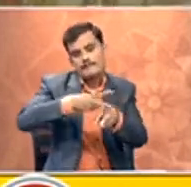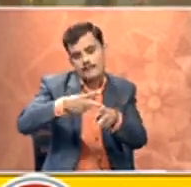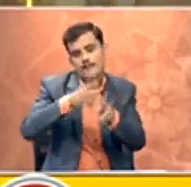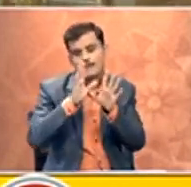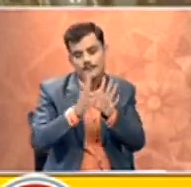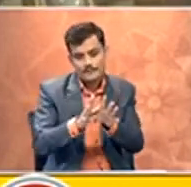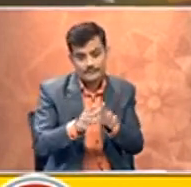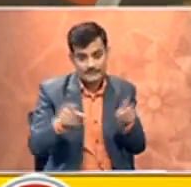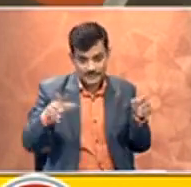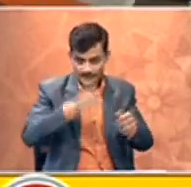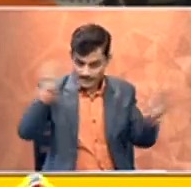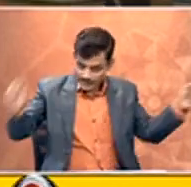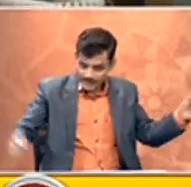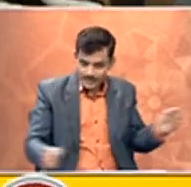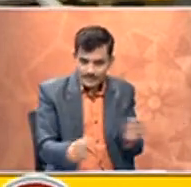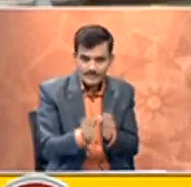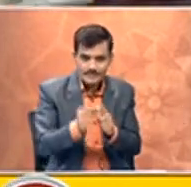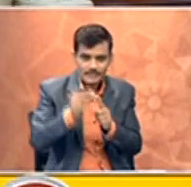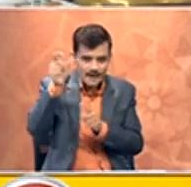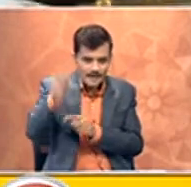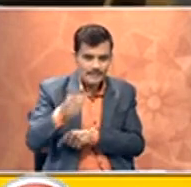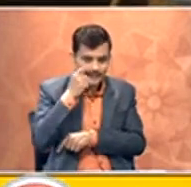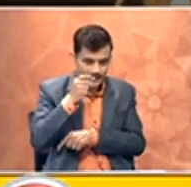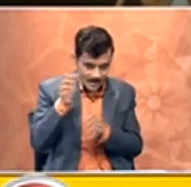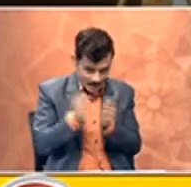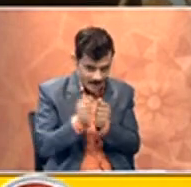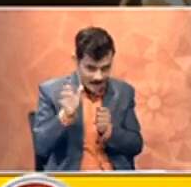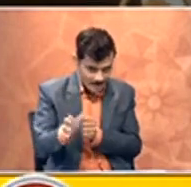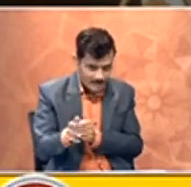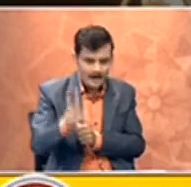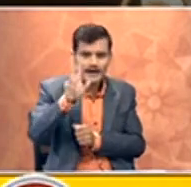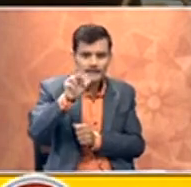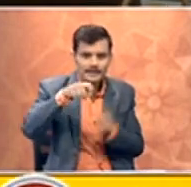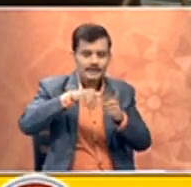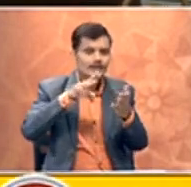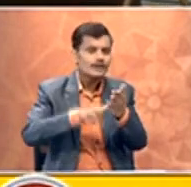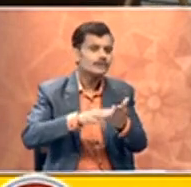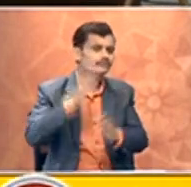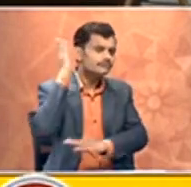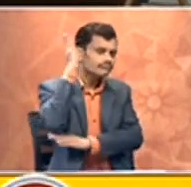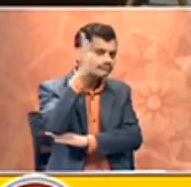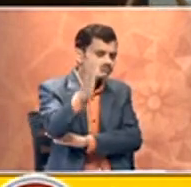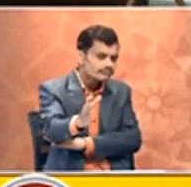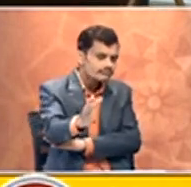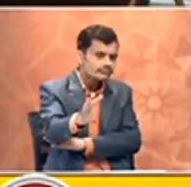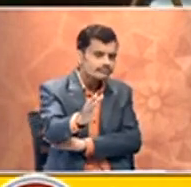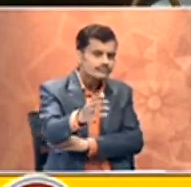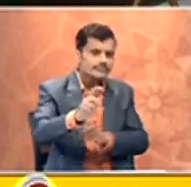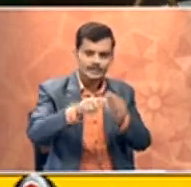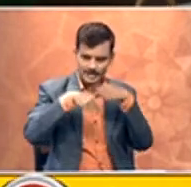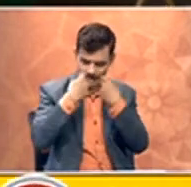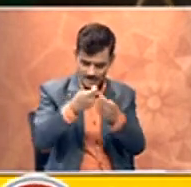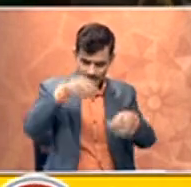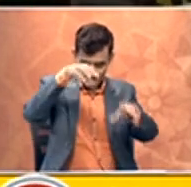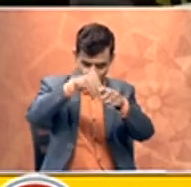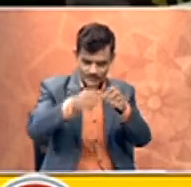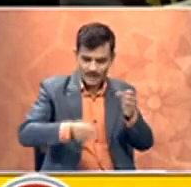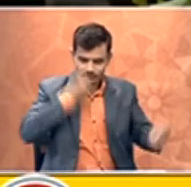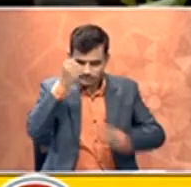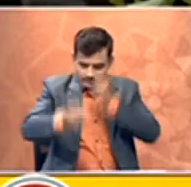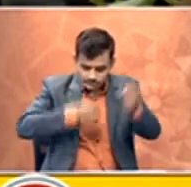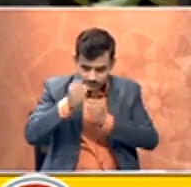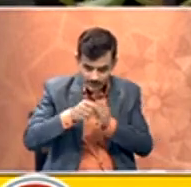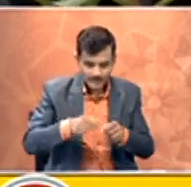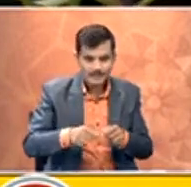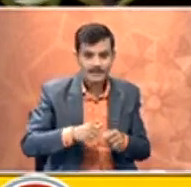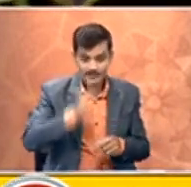साथ प्रियंका भी है। प्रियंका, आप 20 किलोमीटर रेस वॉक टीम का हिस्सा थी। सारा देश आज